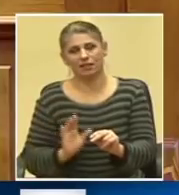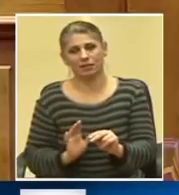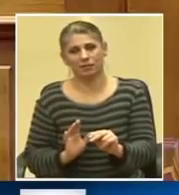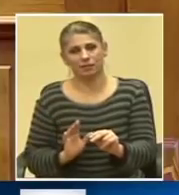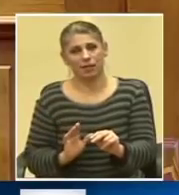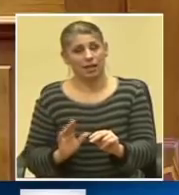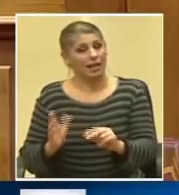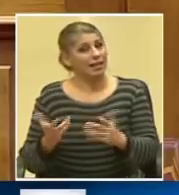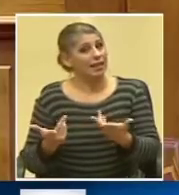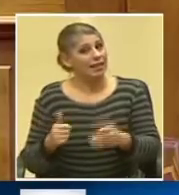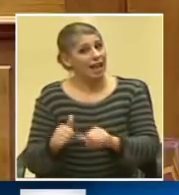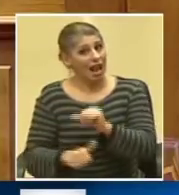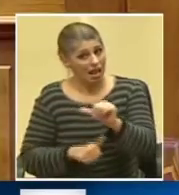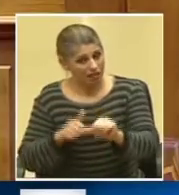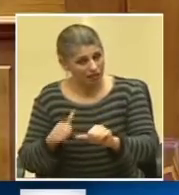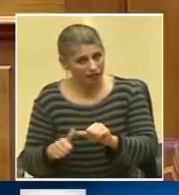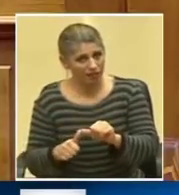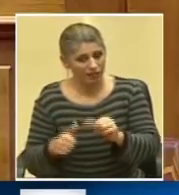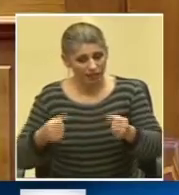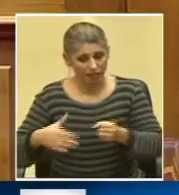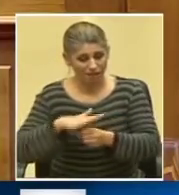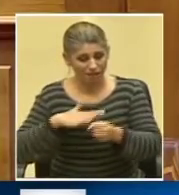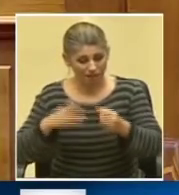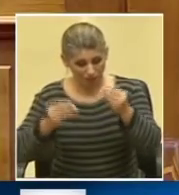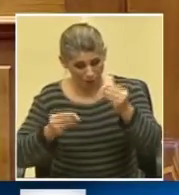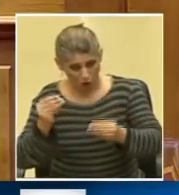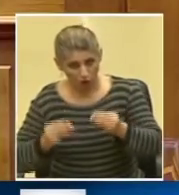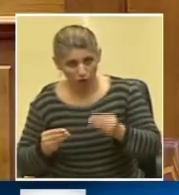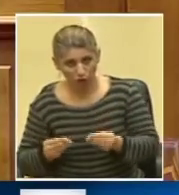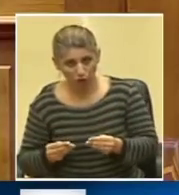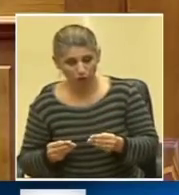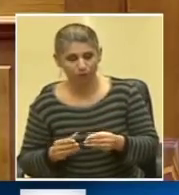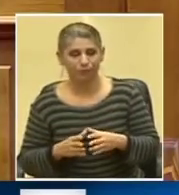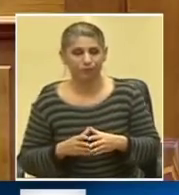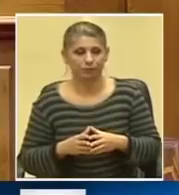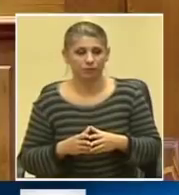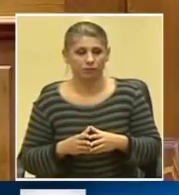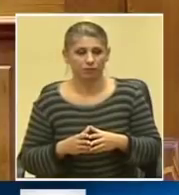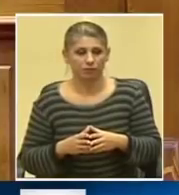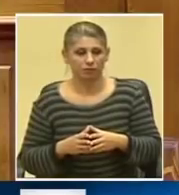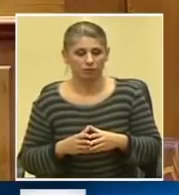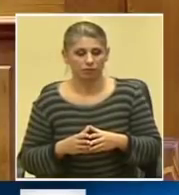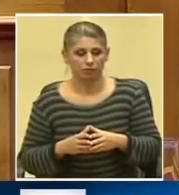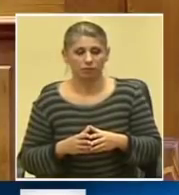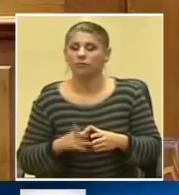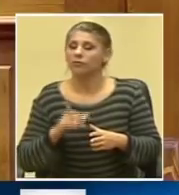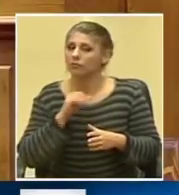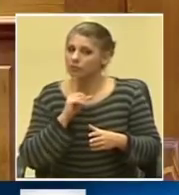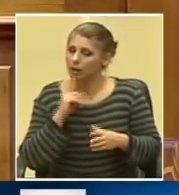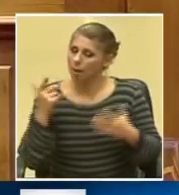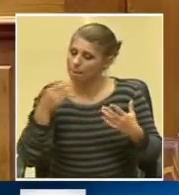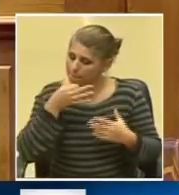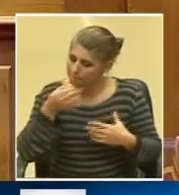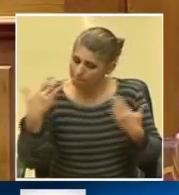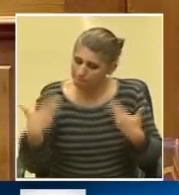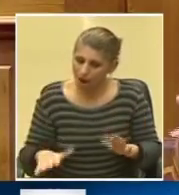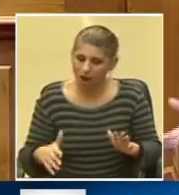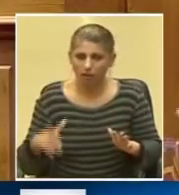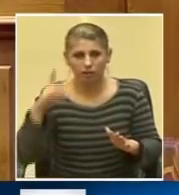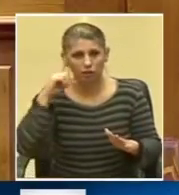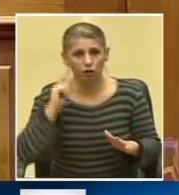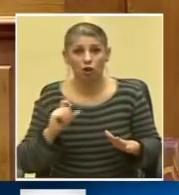γιατί αλλάζει η βάση υπολογισμού, όπως έχει ήδη υποθεί, και αυτό το